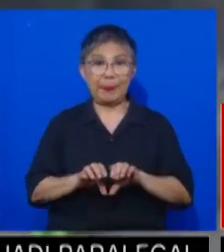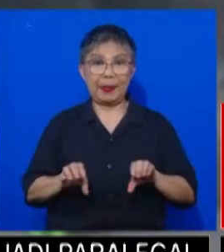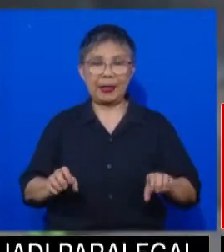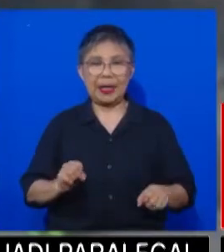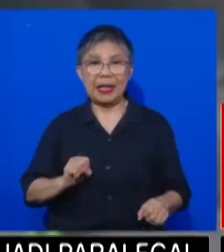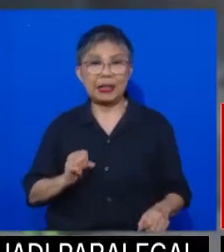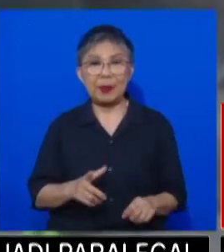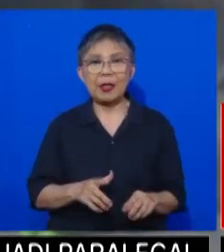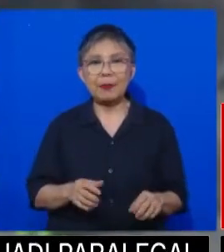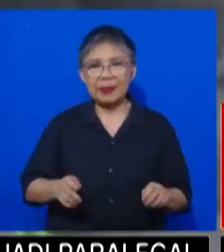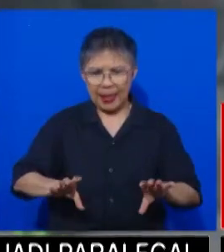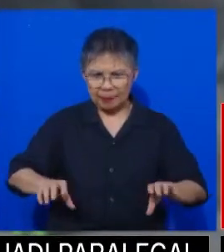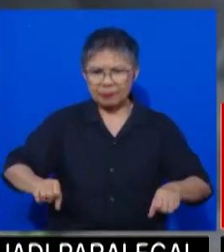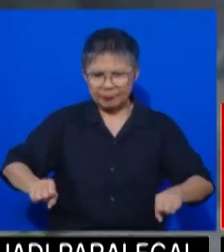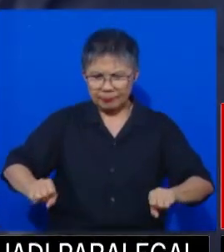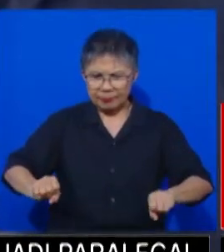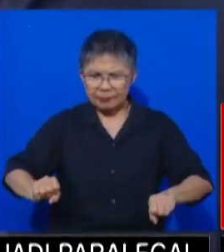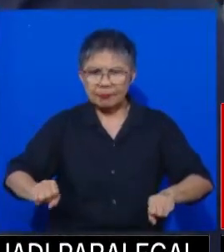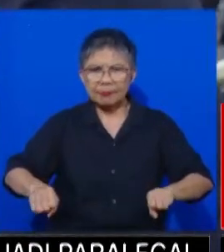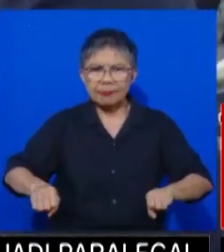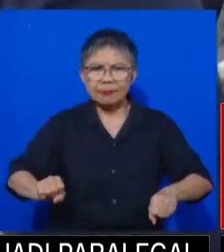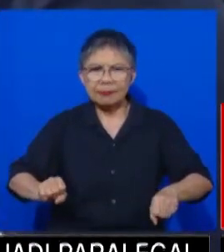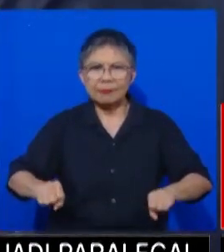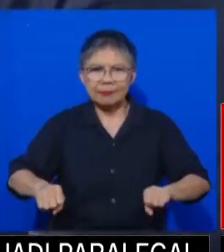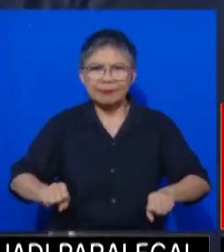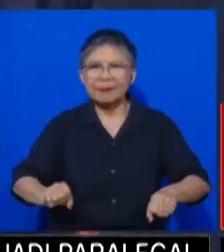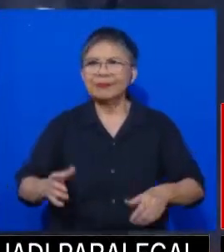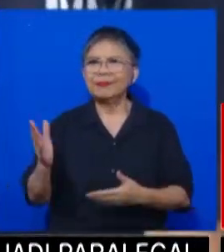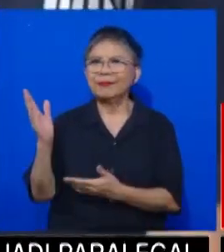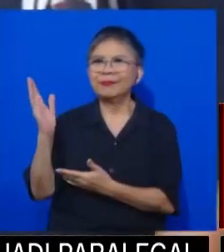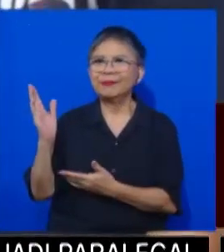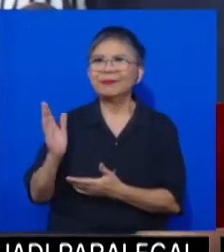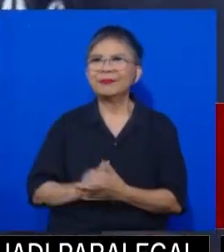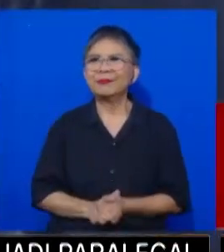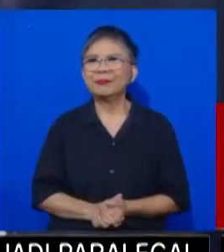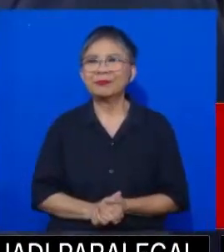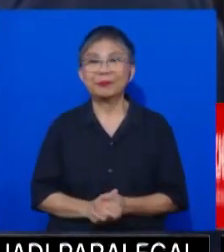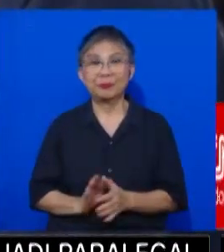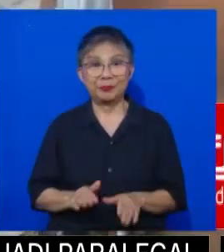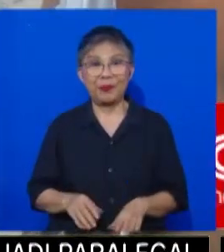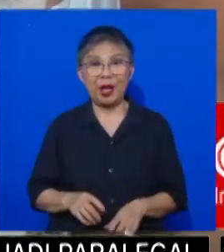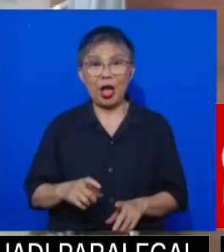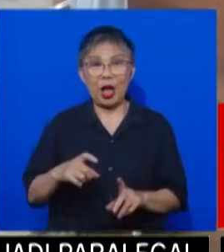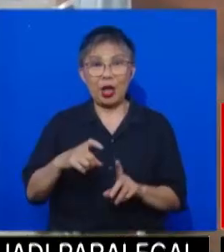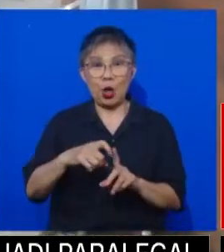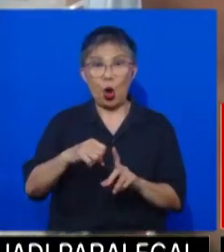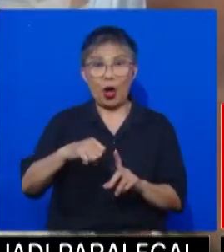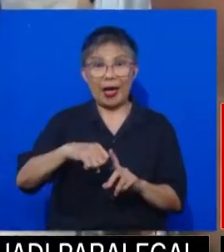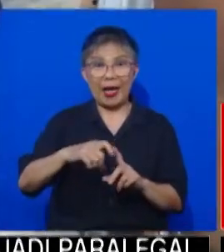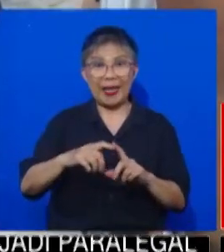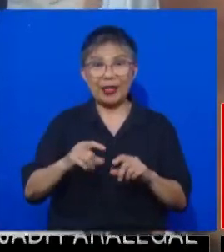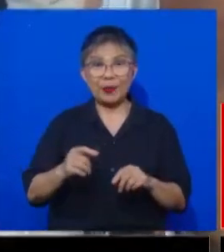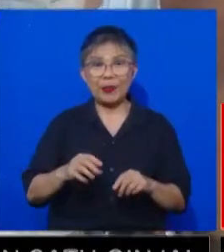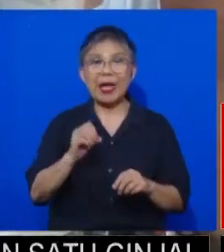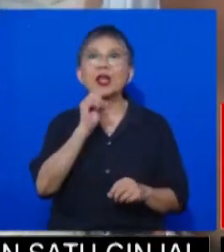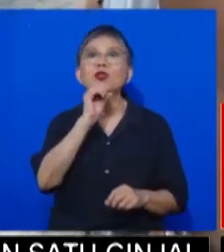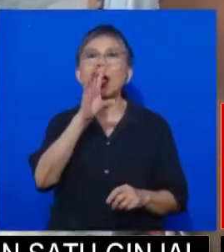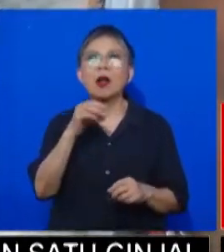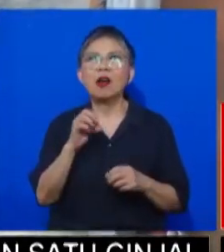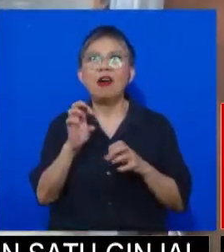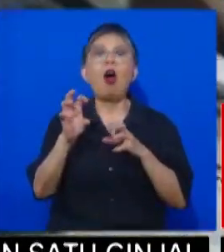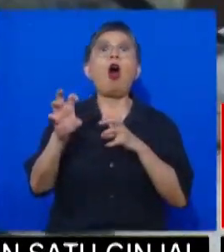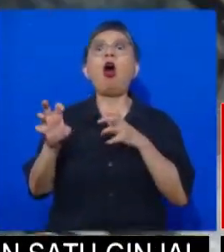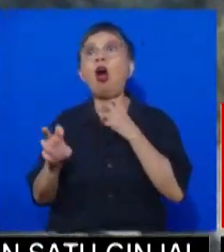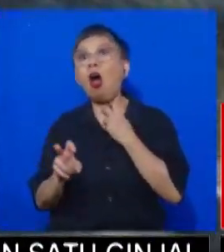Kecepatan pun bisa dikendalikan oleh tuas gas seperti ini. Bahkan, dokar tersebut bisa mengeluarkan suara